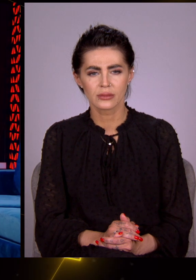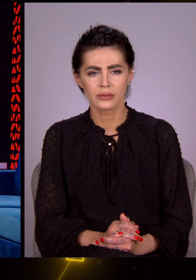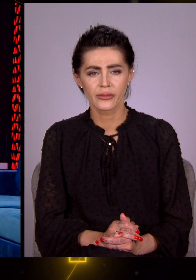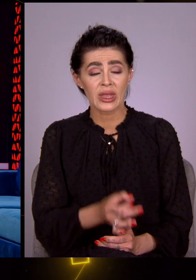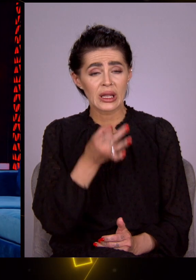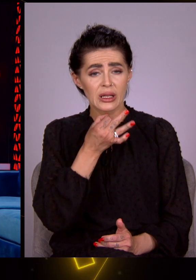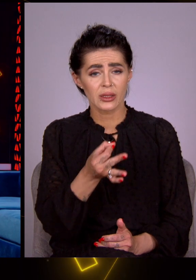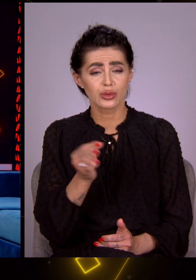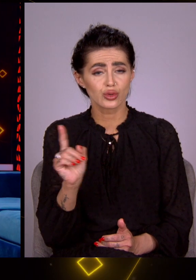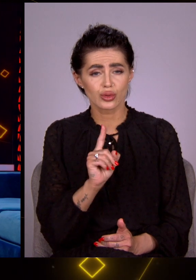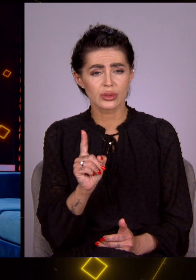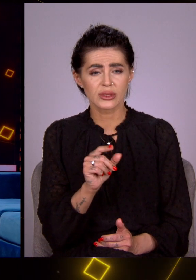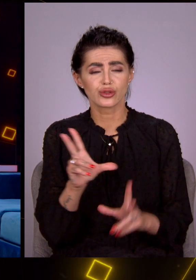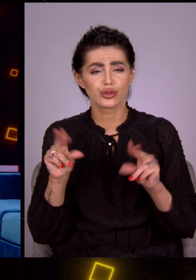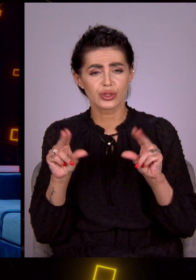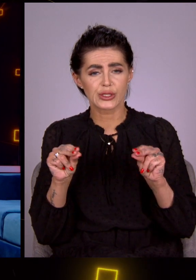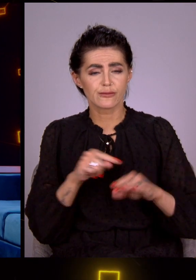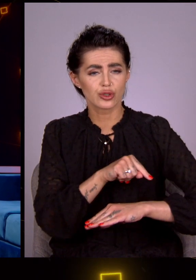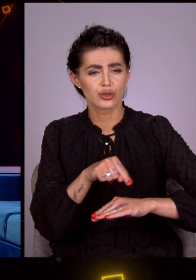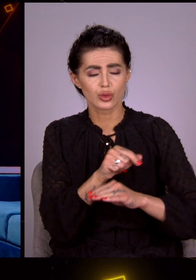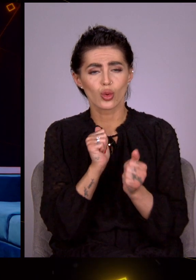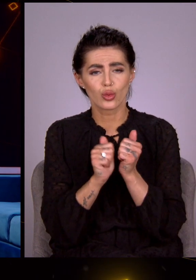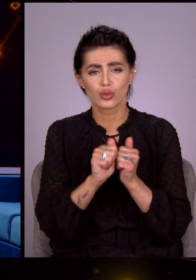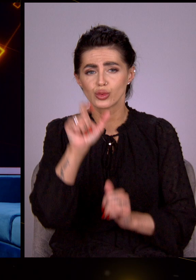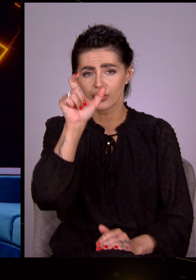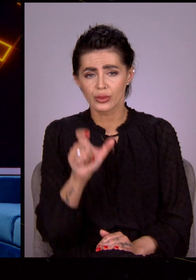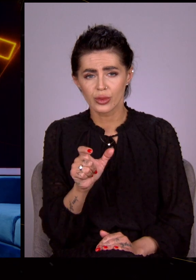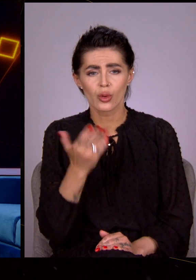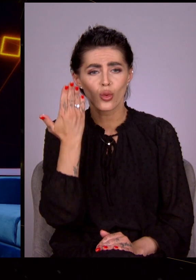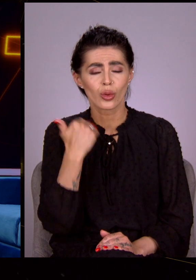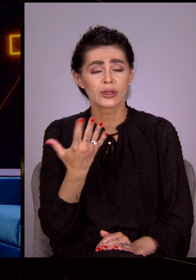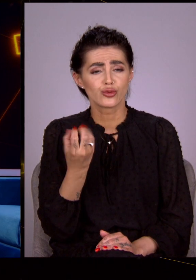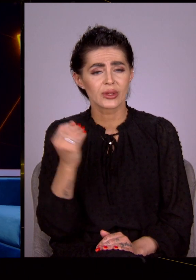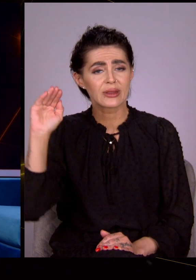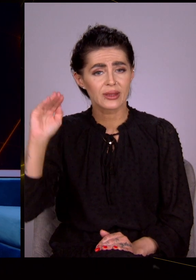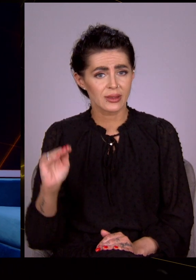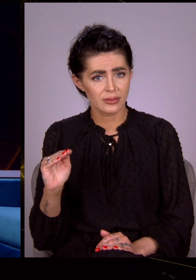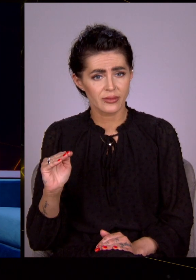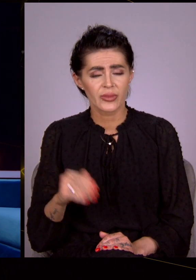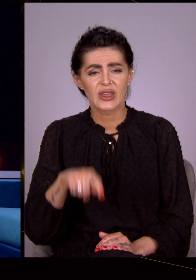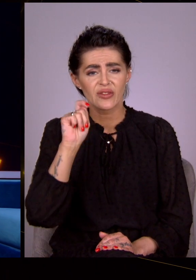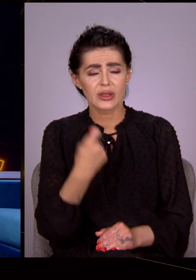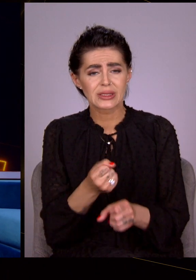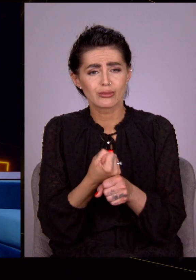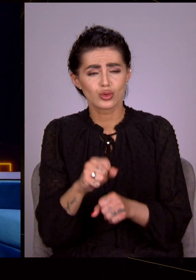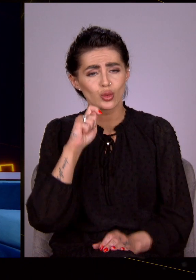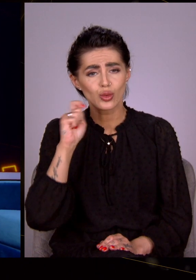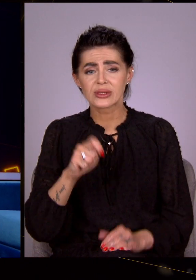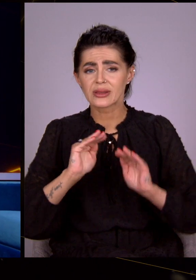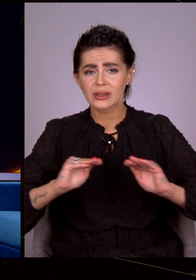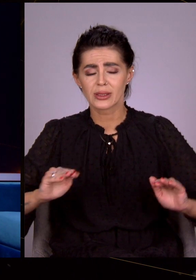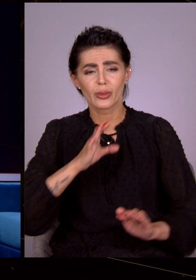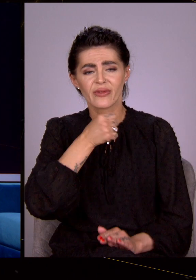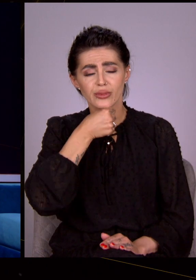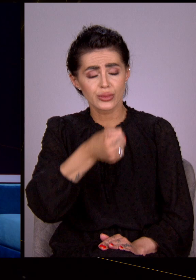кажуть, що найщасливіший час кожної людини – це коли вона ще дитина. Та війна змусила українських дітей подорослішати